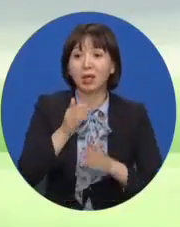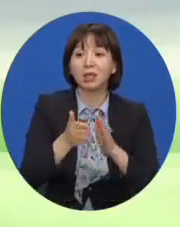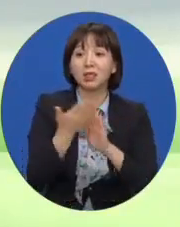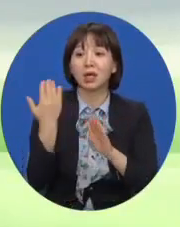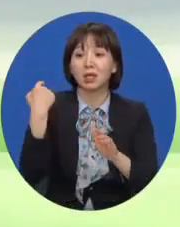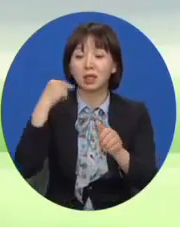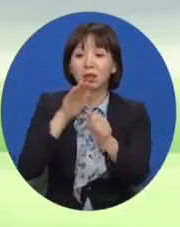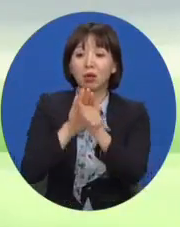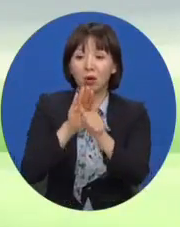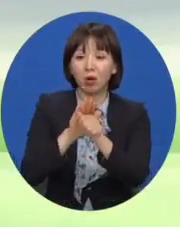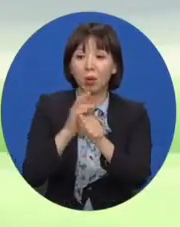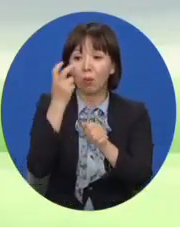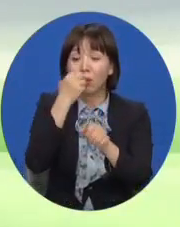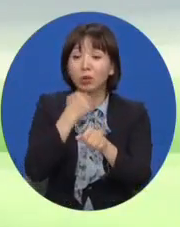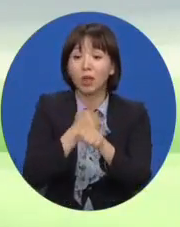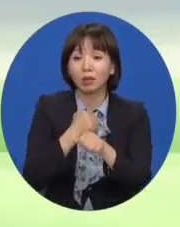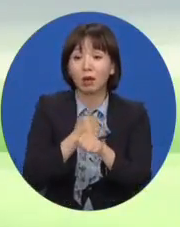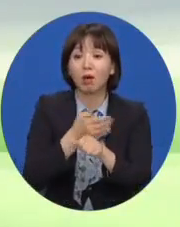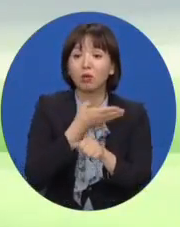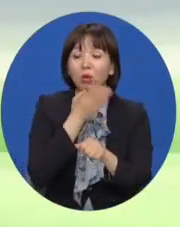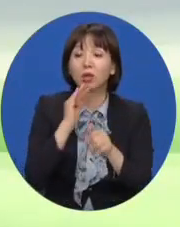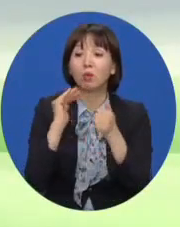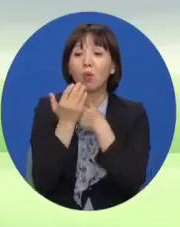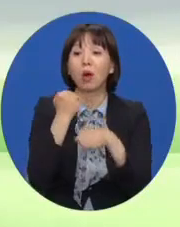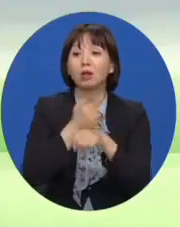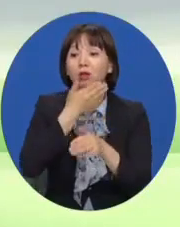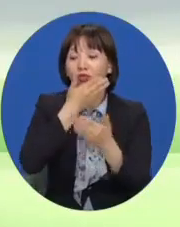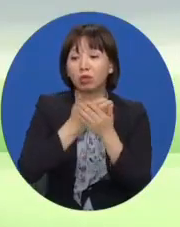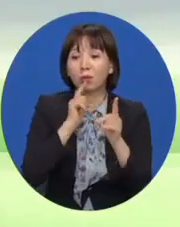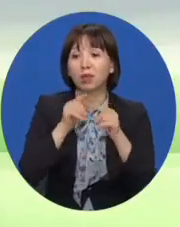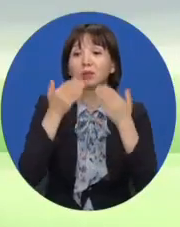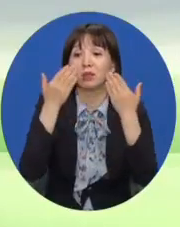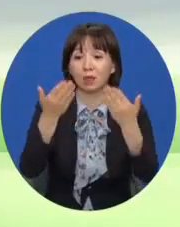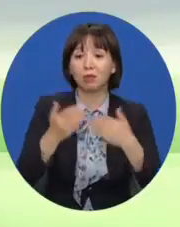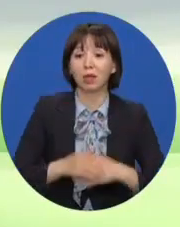뒷바라지하고 보존해서 어른들을 보호하는 것이 중요하다 이렇게 말씀을